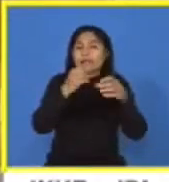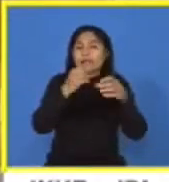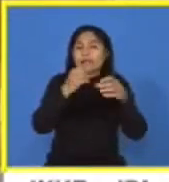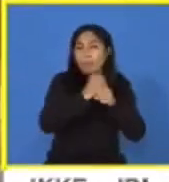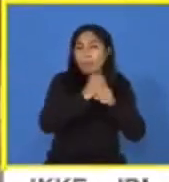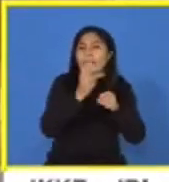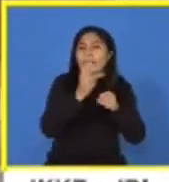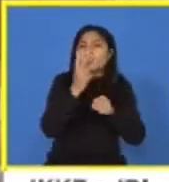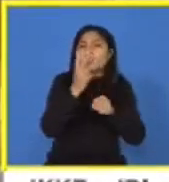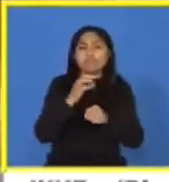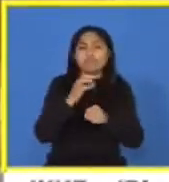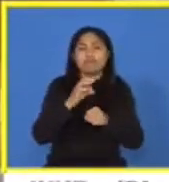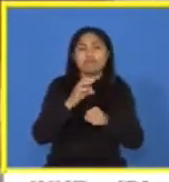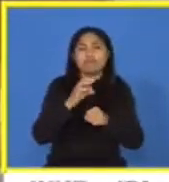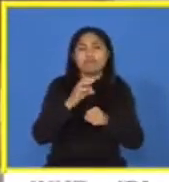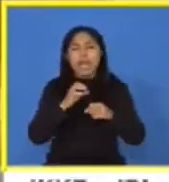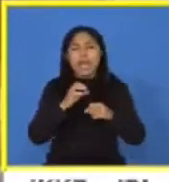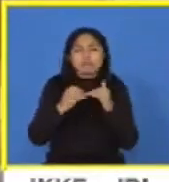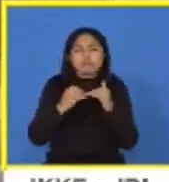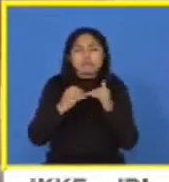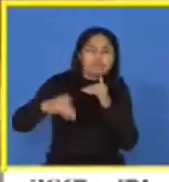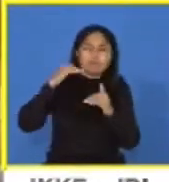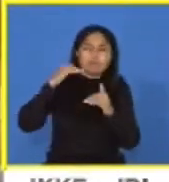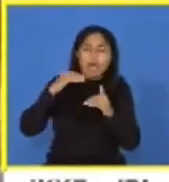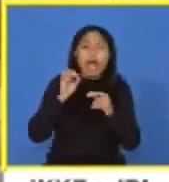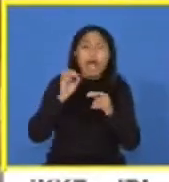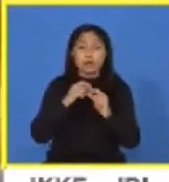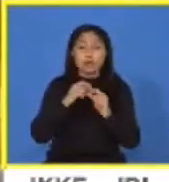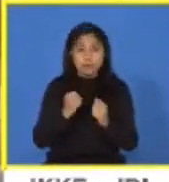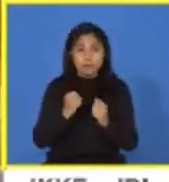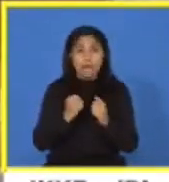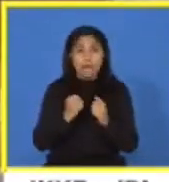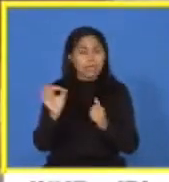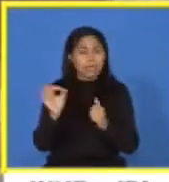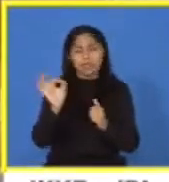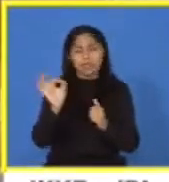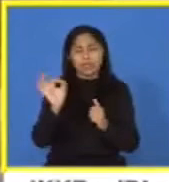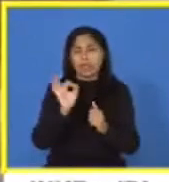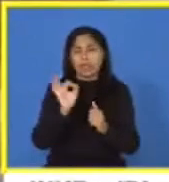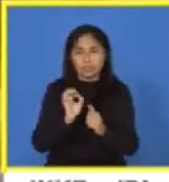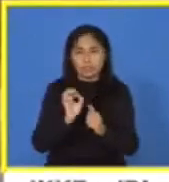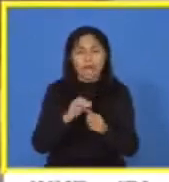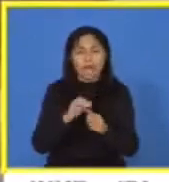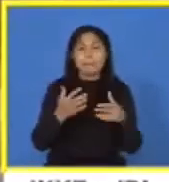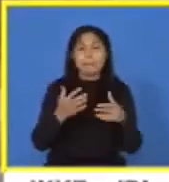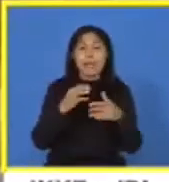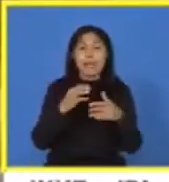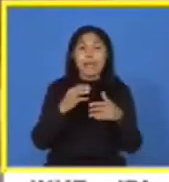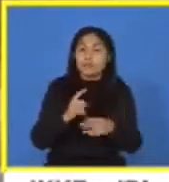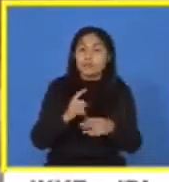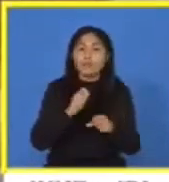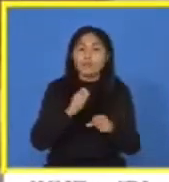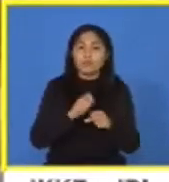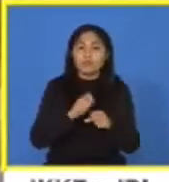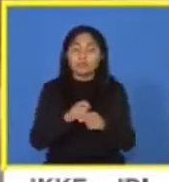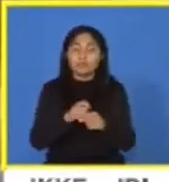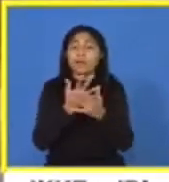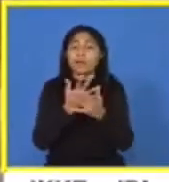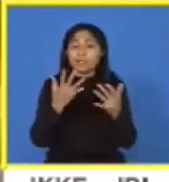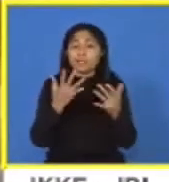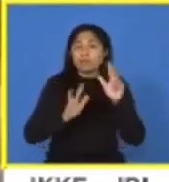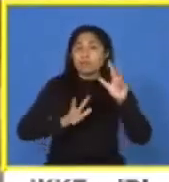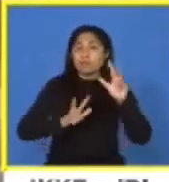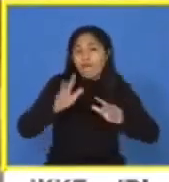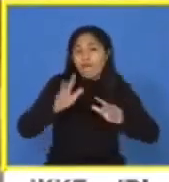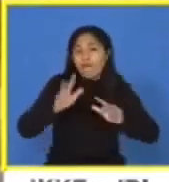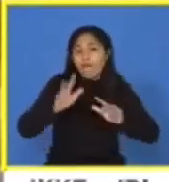bisa tidak ada di Kota Kupang. Nah, awal ini apa yang harus dilakukan oleh masyarakat Nusa Tenggara Timur untuk